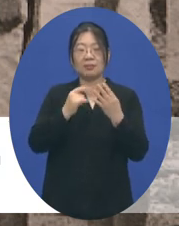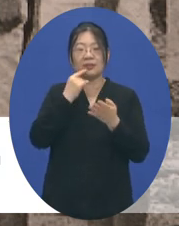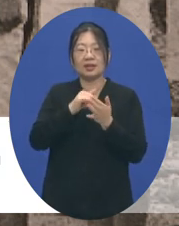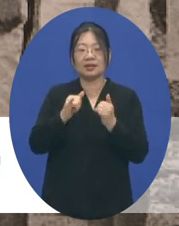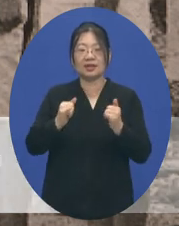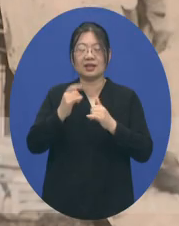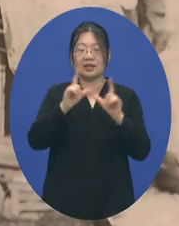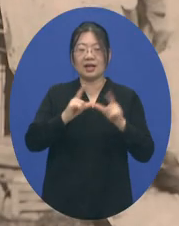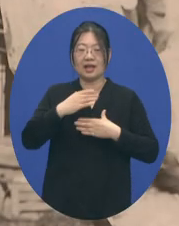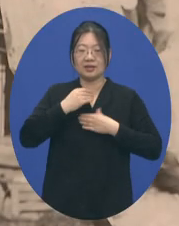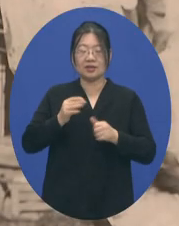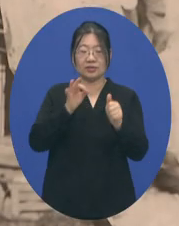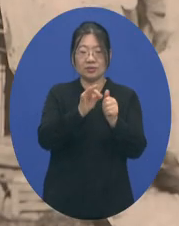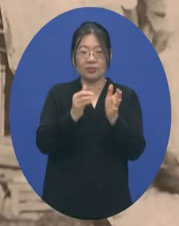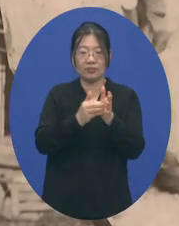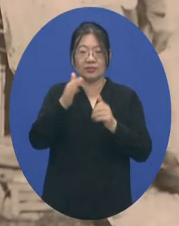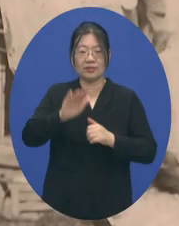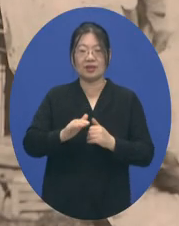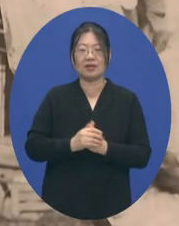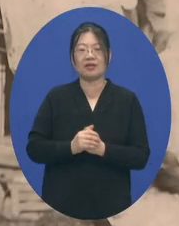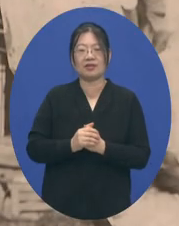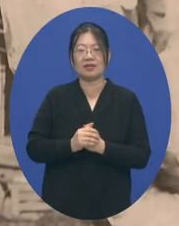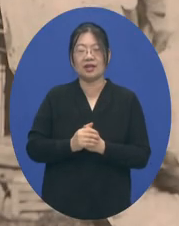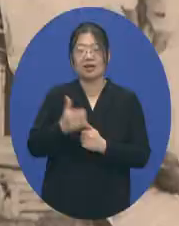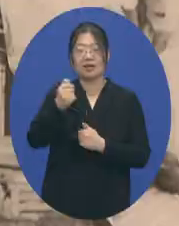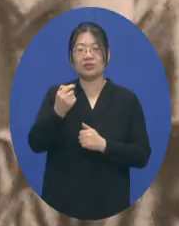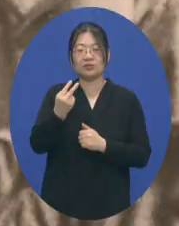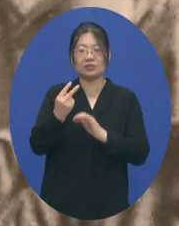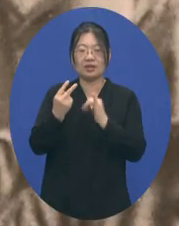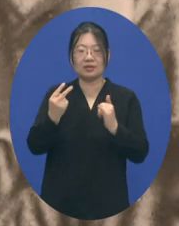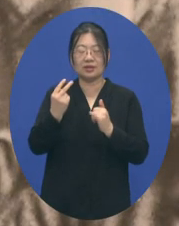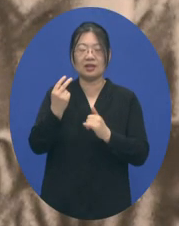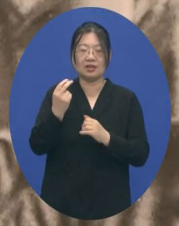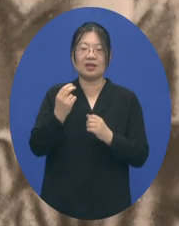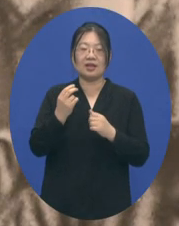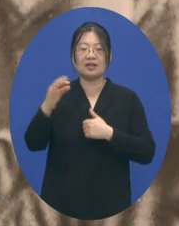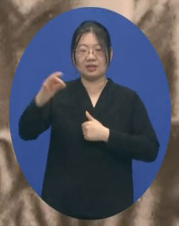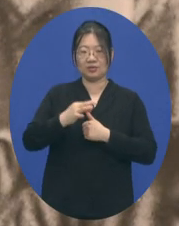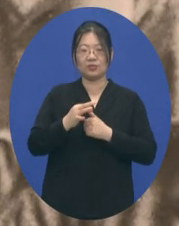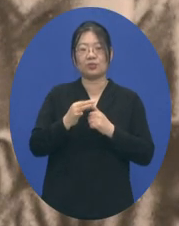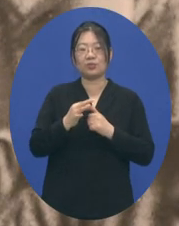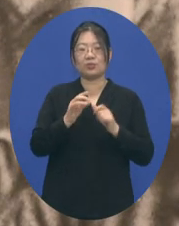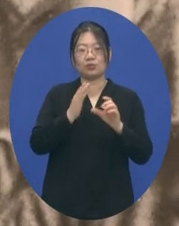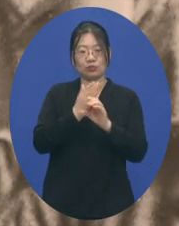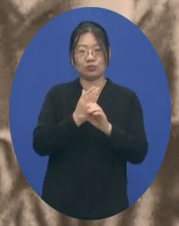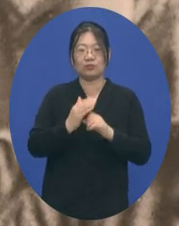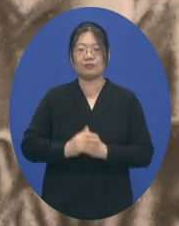생활안정 지원금을 지급했는데 이 가운데 52명이 기초생활수급자입니다.